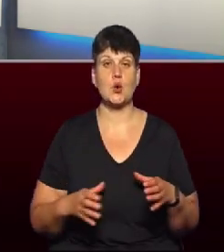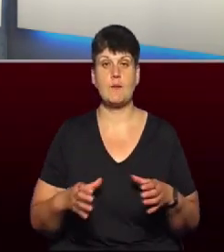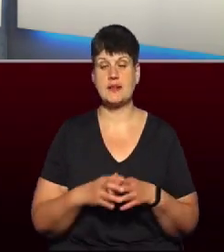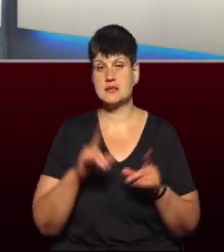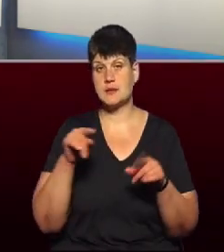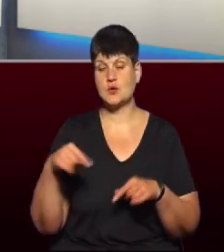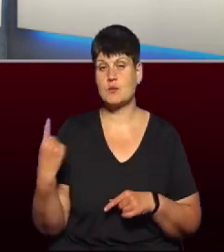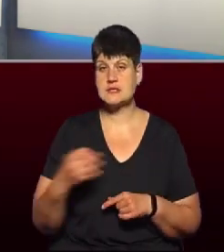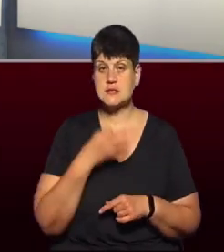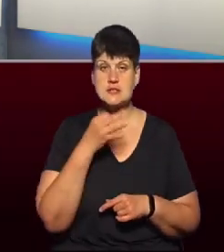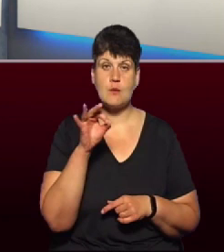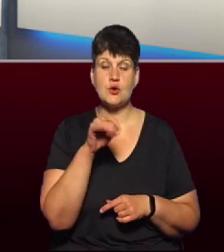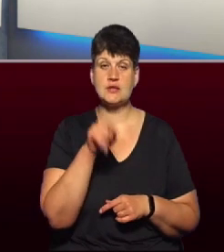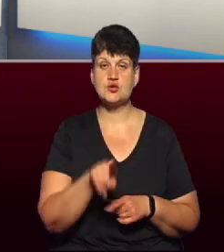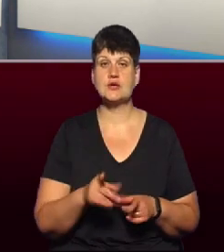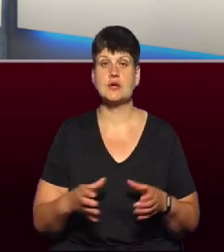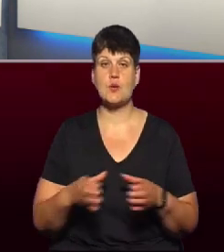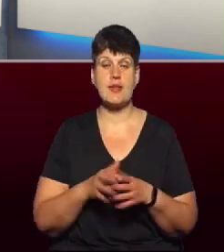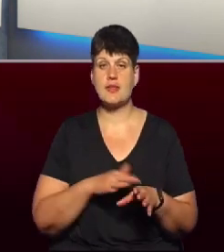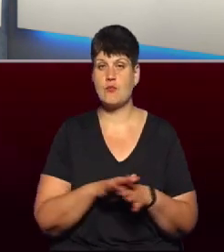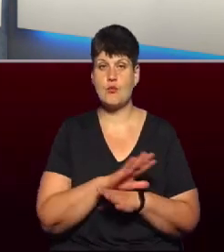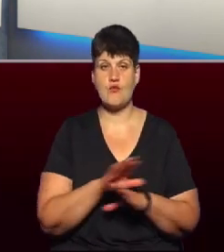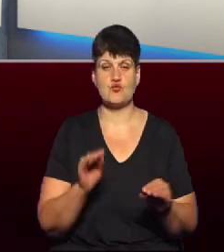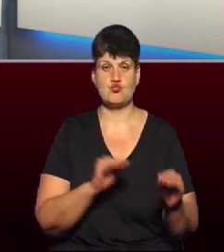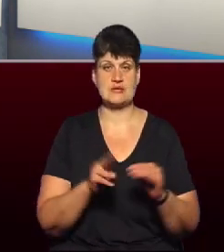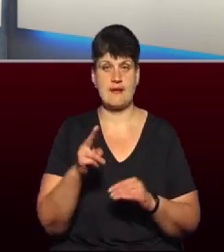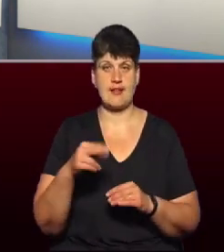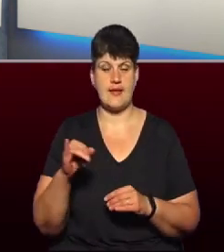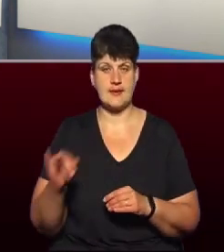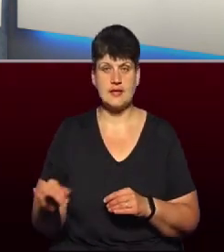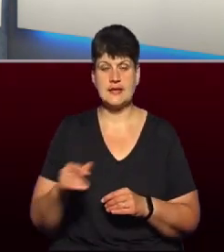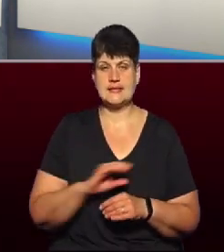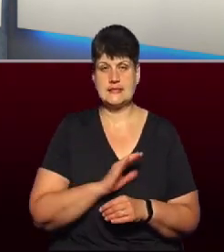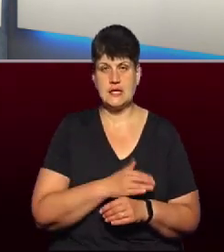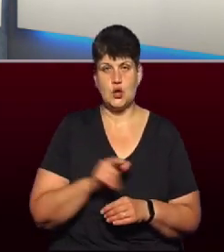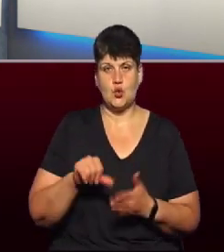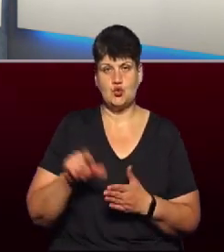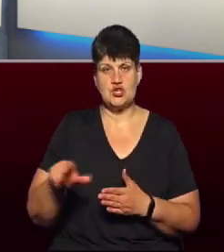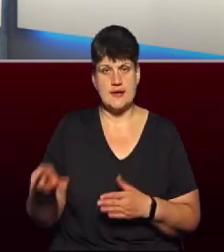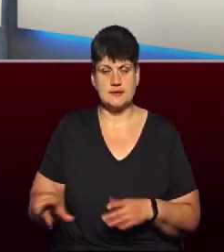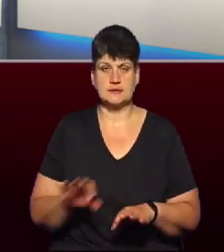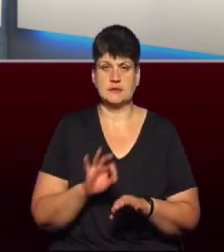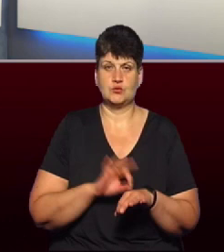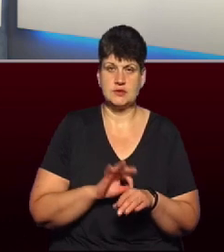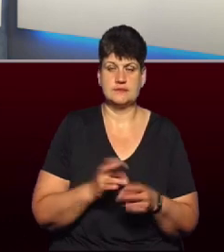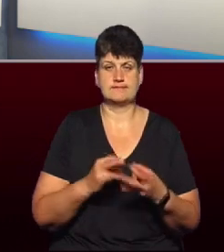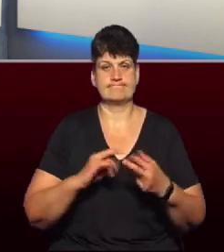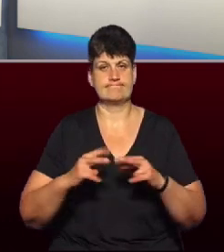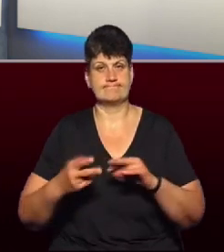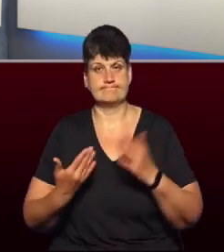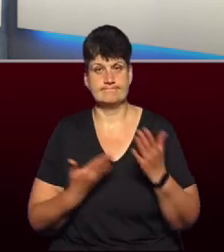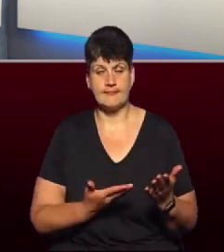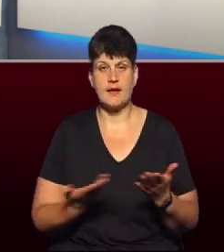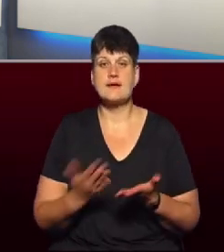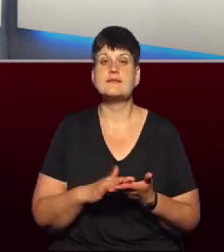про те, що їхня команда не в повному складі, сильніші учасники захворіли і довелося замінювати їх. А яка ситуація